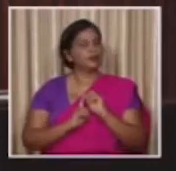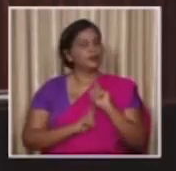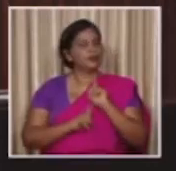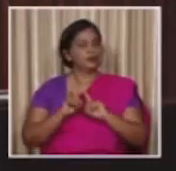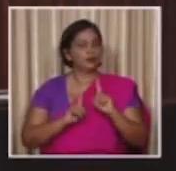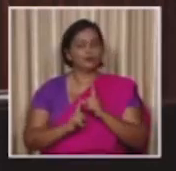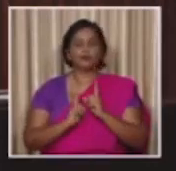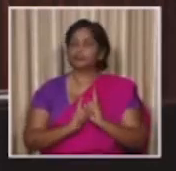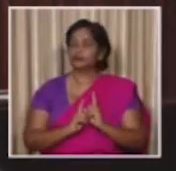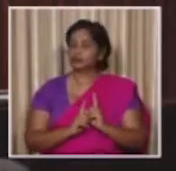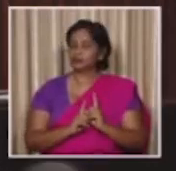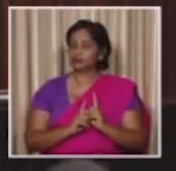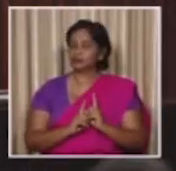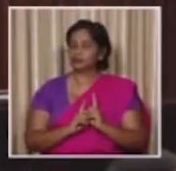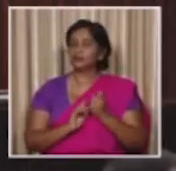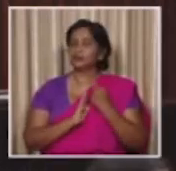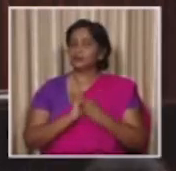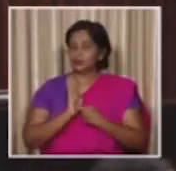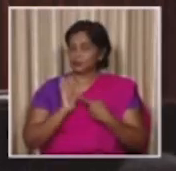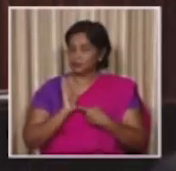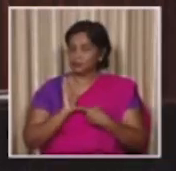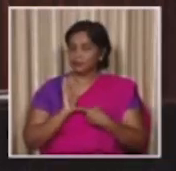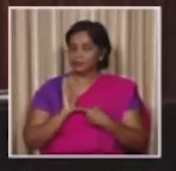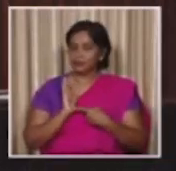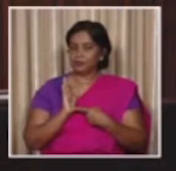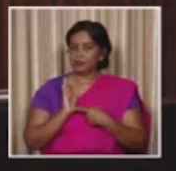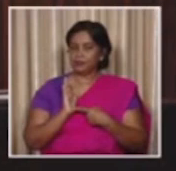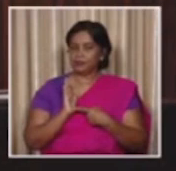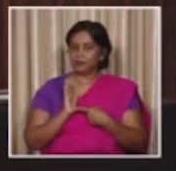පාලිමේන්තුවේ ස්ථාවර නියෝග යටතේ